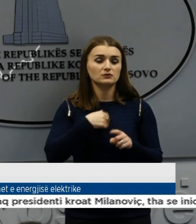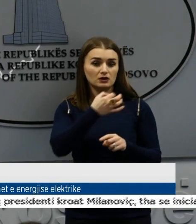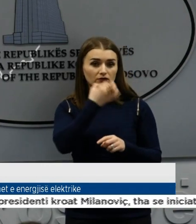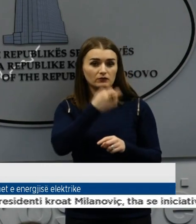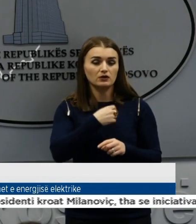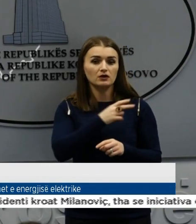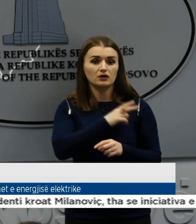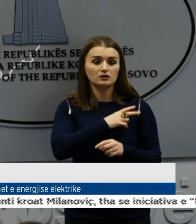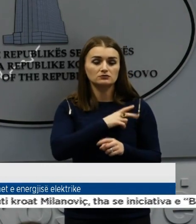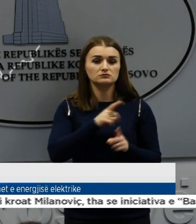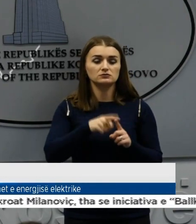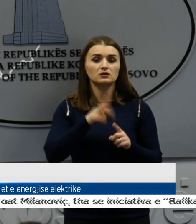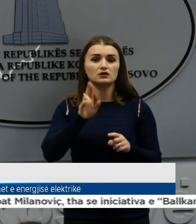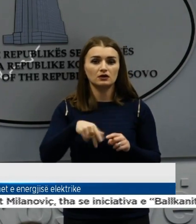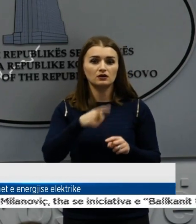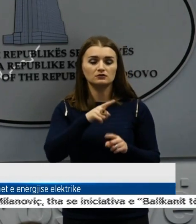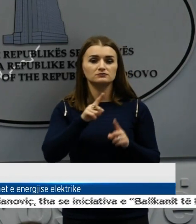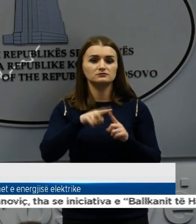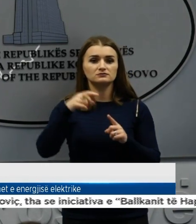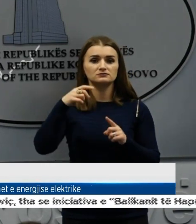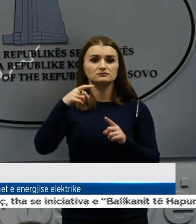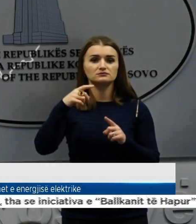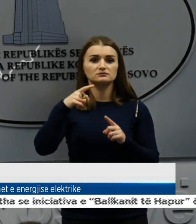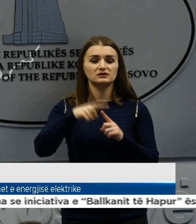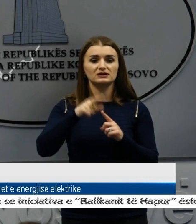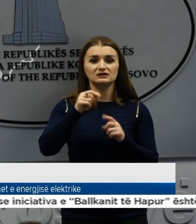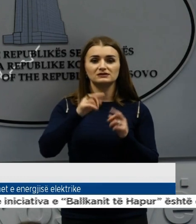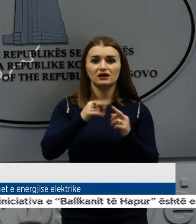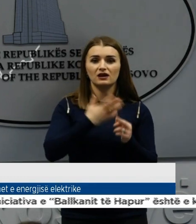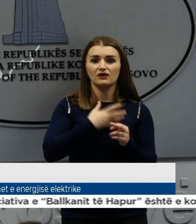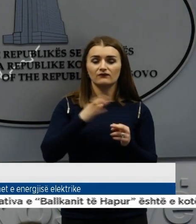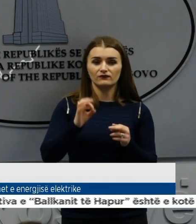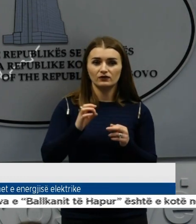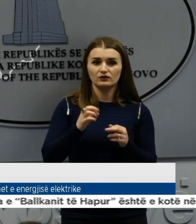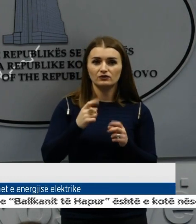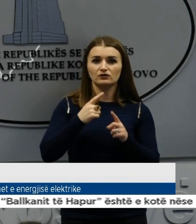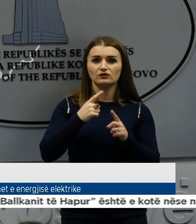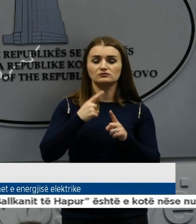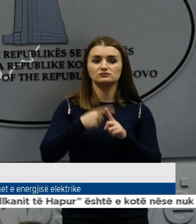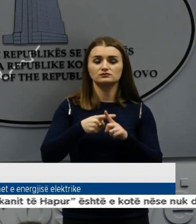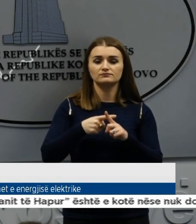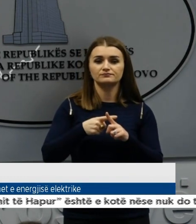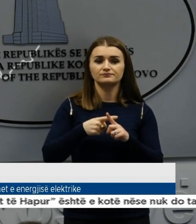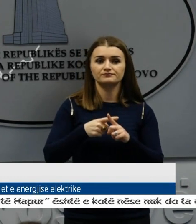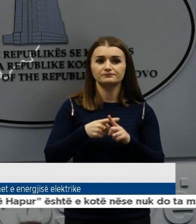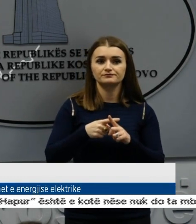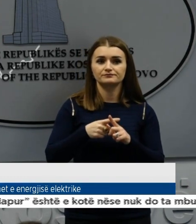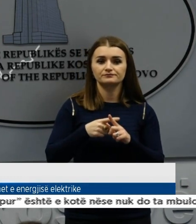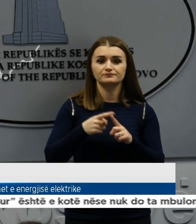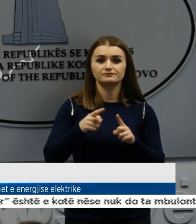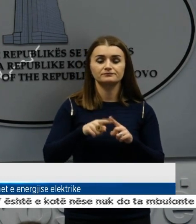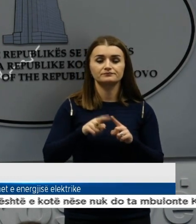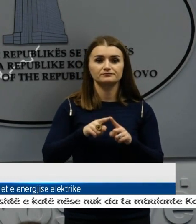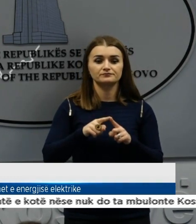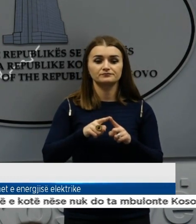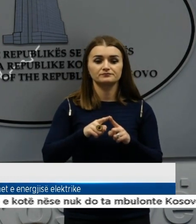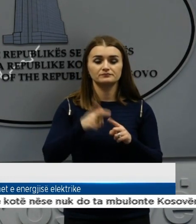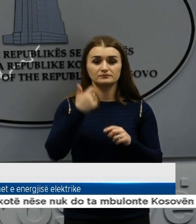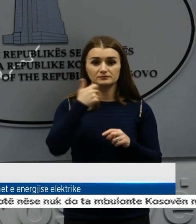dhjetra trafustacione, ka pas me dhjeta raste kur ka qenë e pamundur të rikyqet energjia,